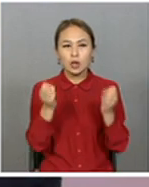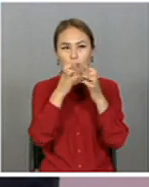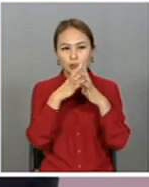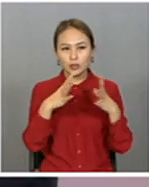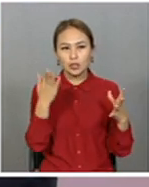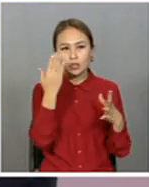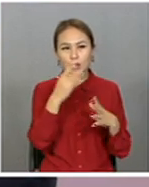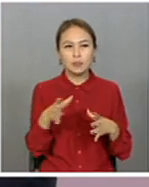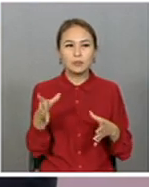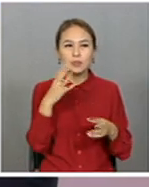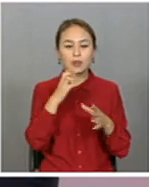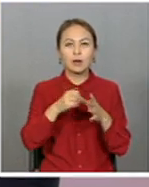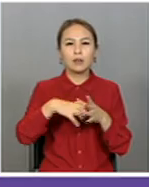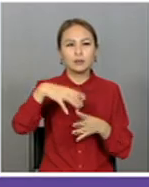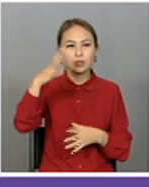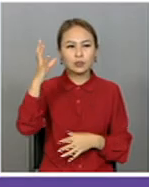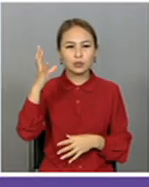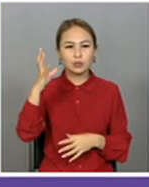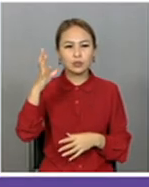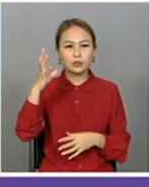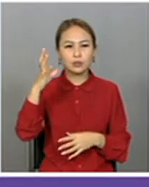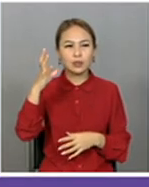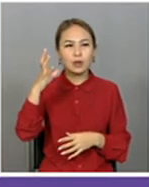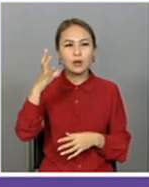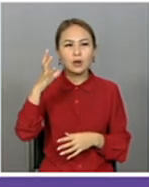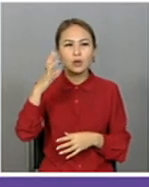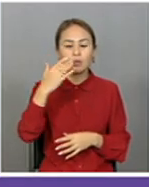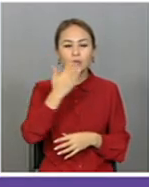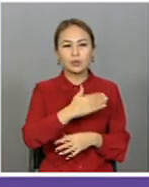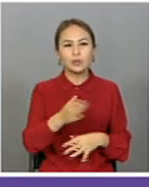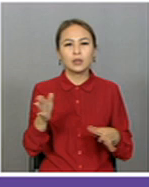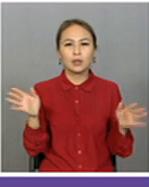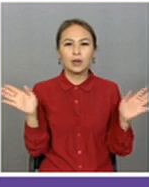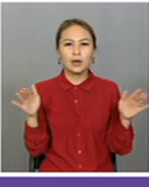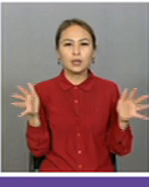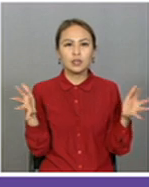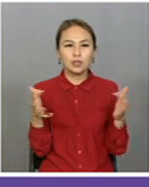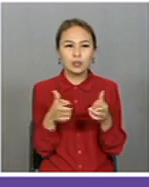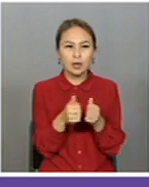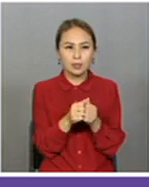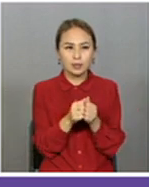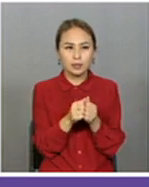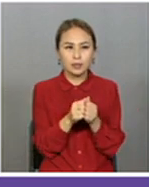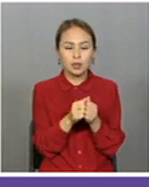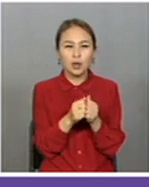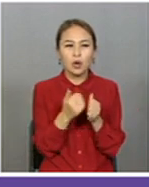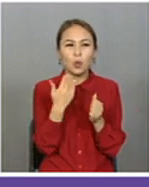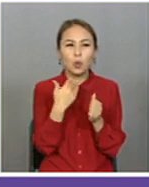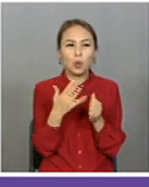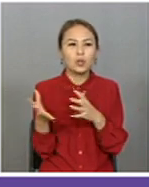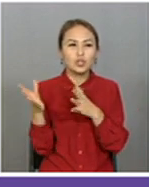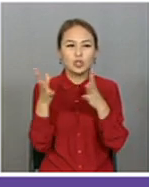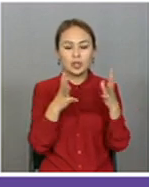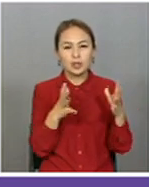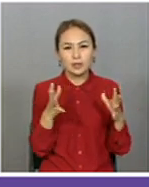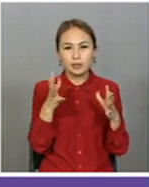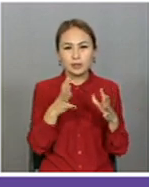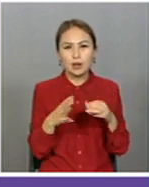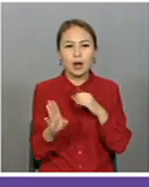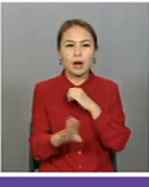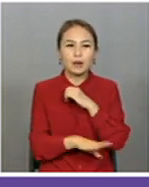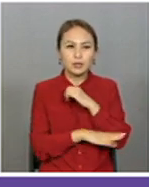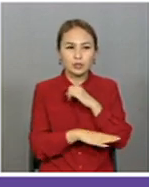Үрленген шар аспанда қалықтай ұшты. Оны қарға ұстап алды. Ол